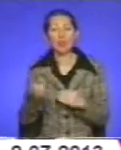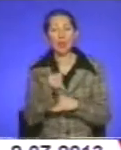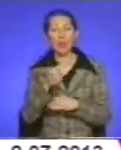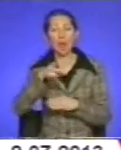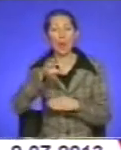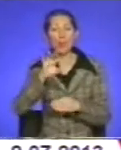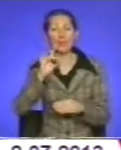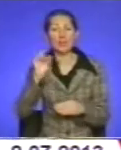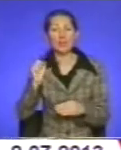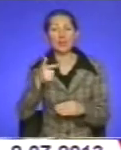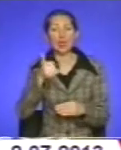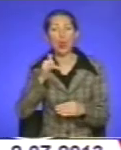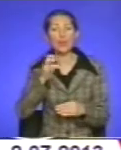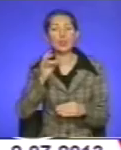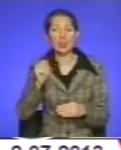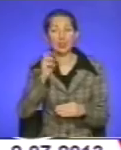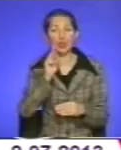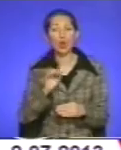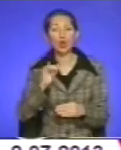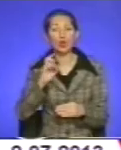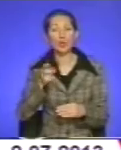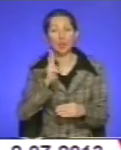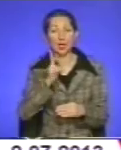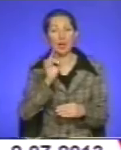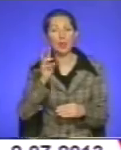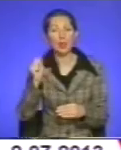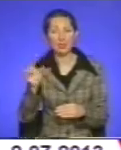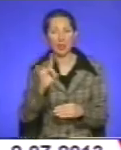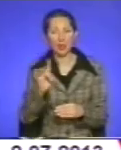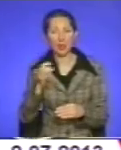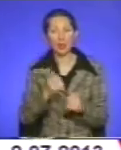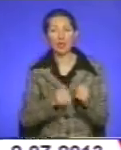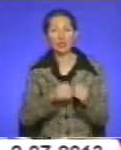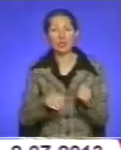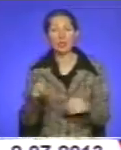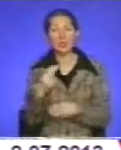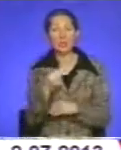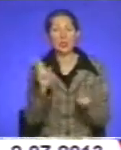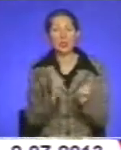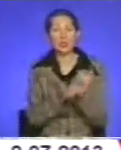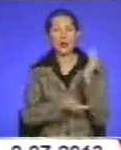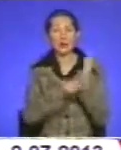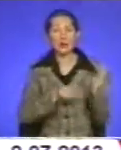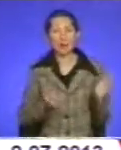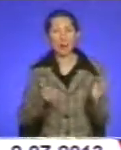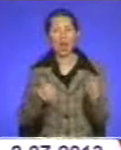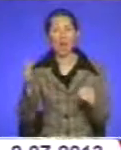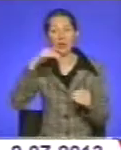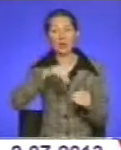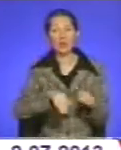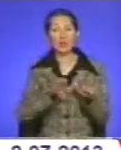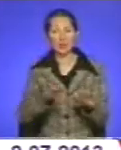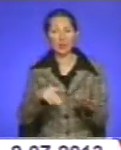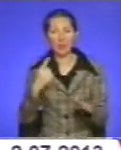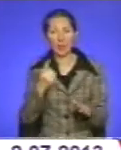Заліщицькому, Шумському, частково Кременецькому районах. Найчастіше плазуни зустрічаються у лісах, чагарниках та гірській місцевості. Першими